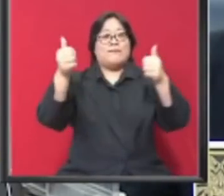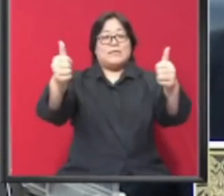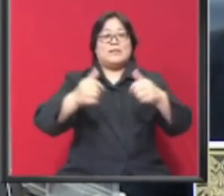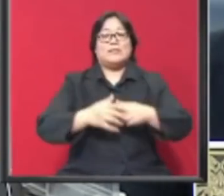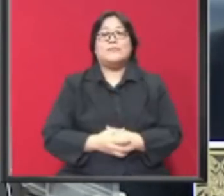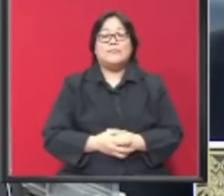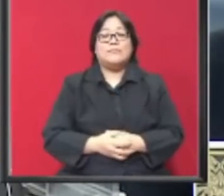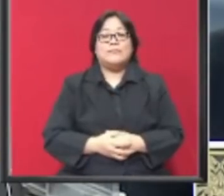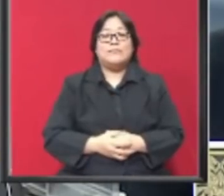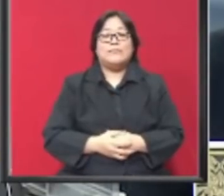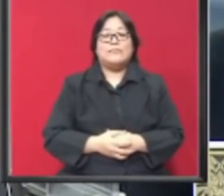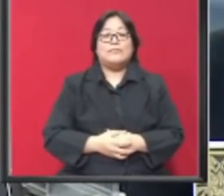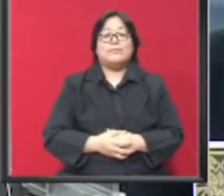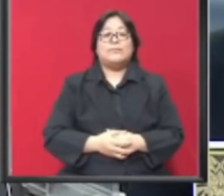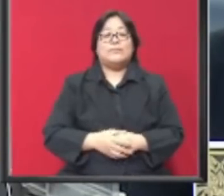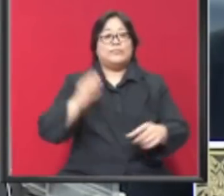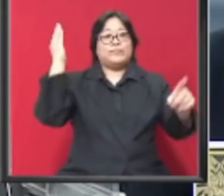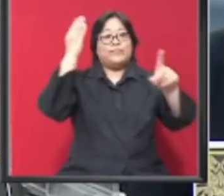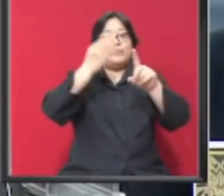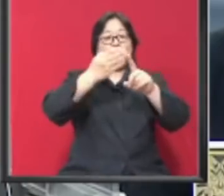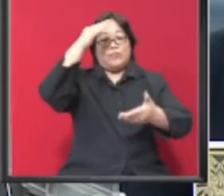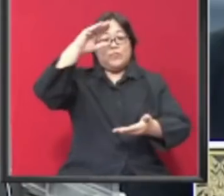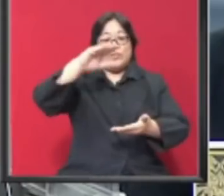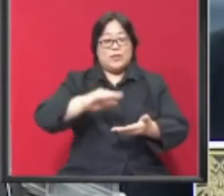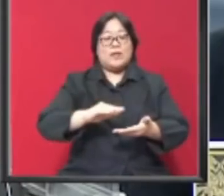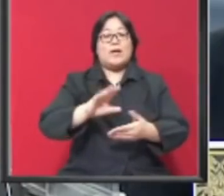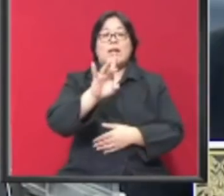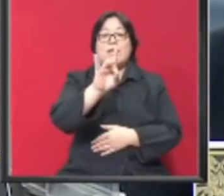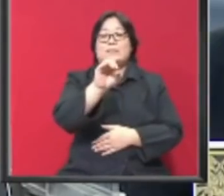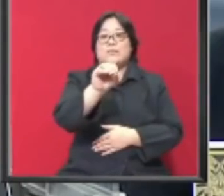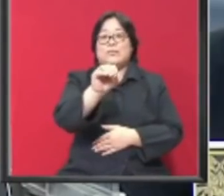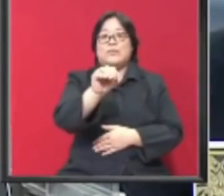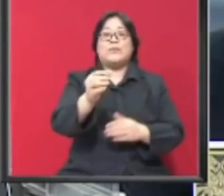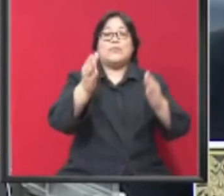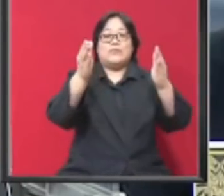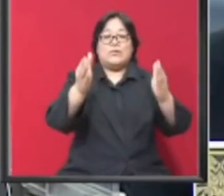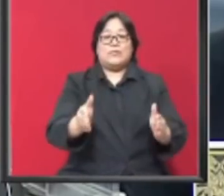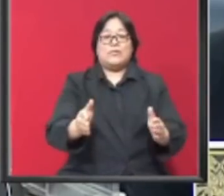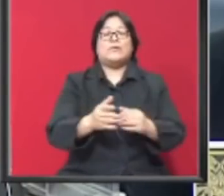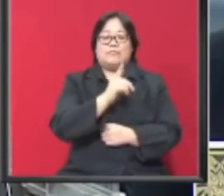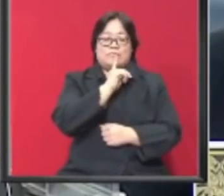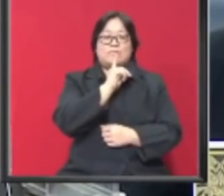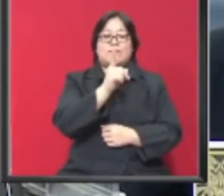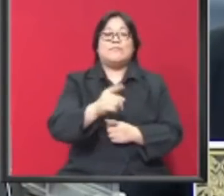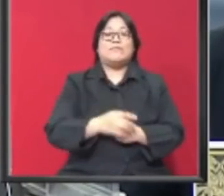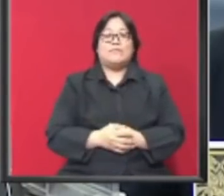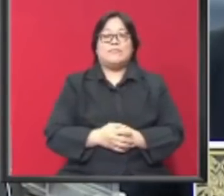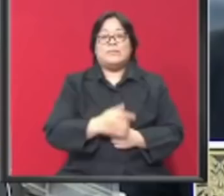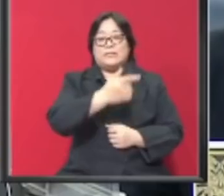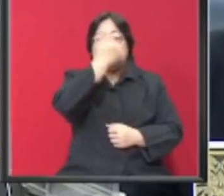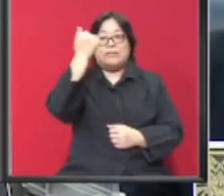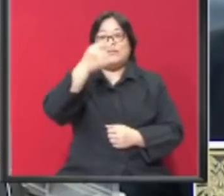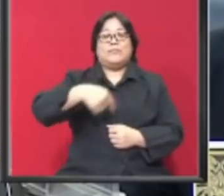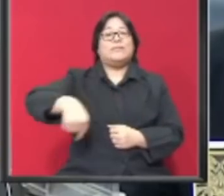dahulu Hai tujuan mengurangkan kepada 80 kurang ini tentulah karena